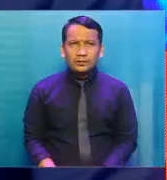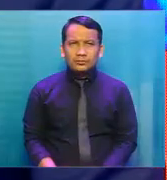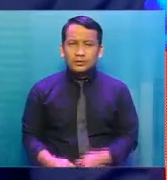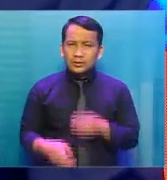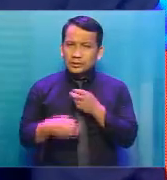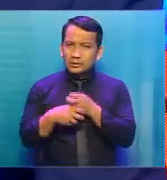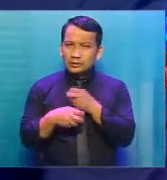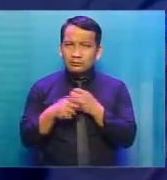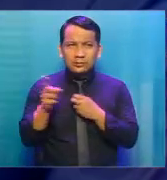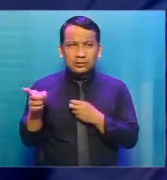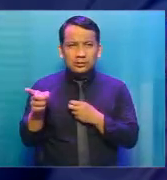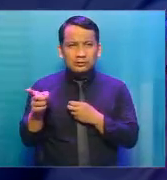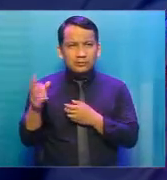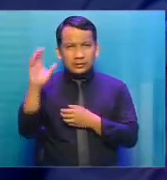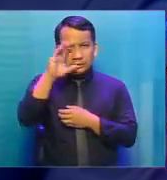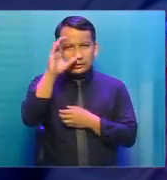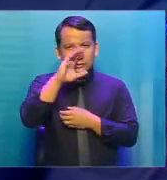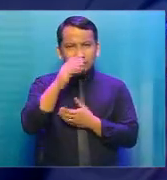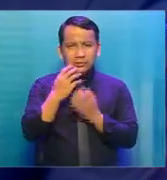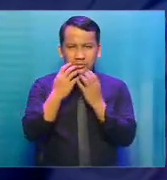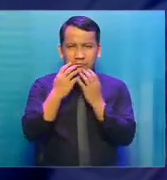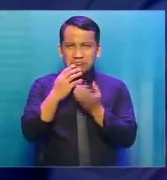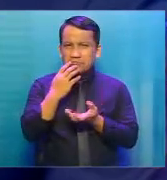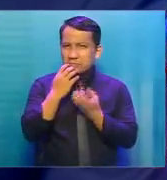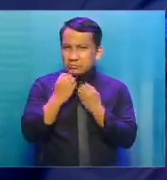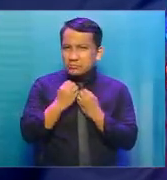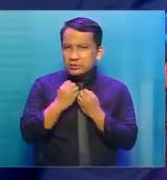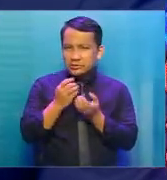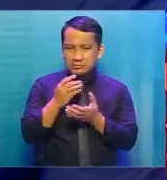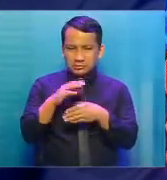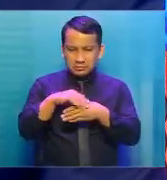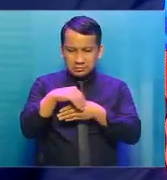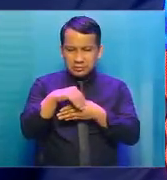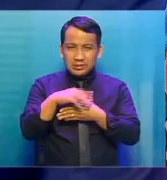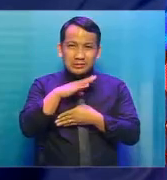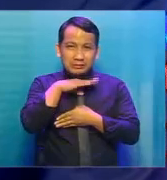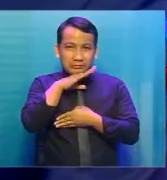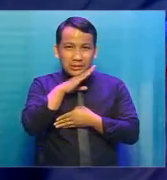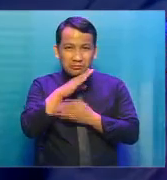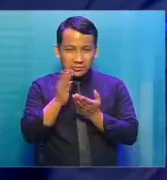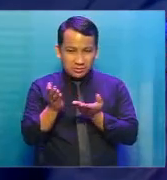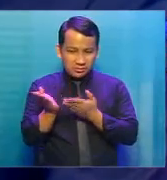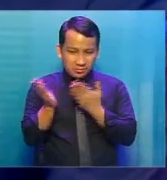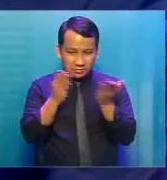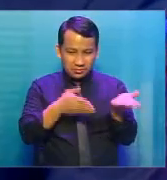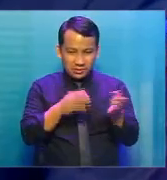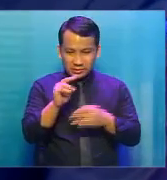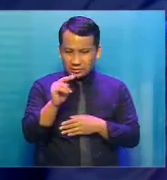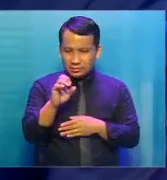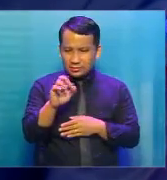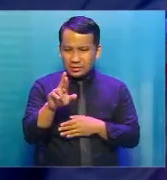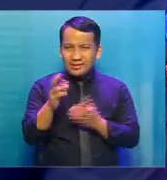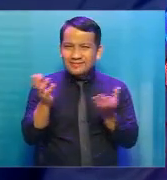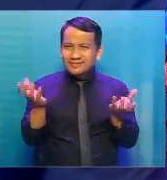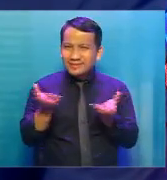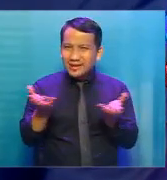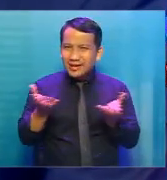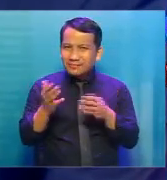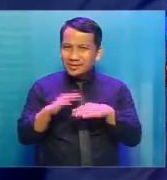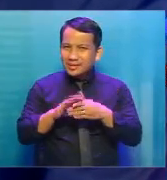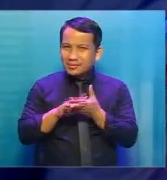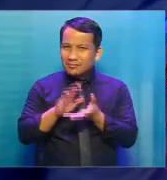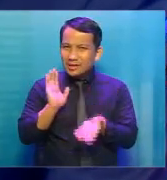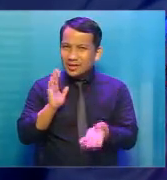Hirap ang mga hog dealer na maghanap ng murang baboy na isusupply sa Metro Manila. Saan nga ba tumaas ang presyo